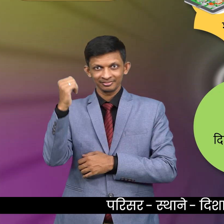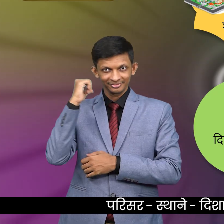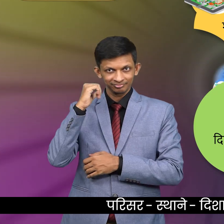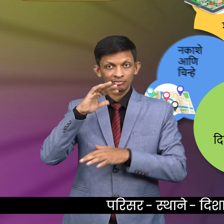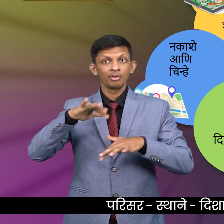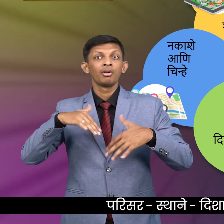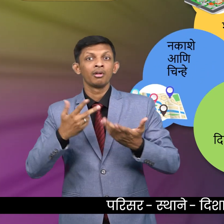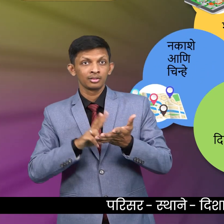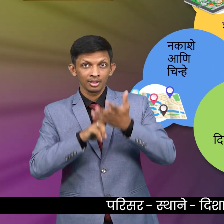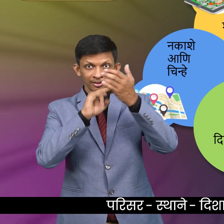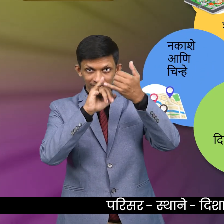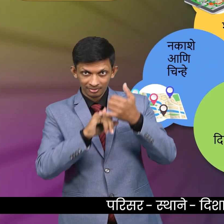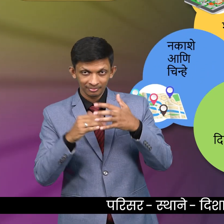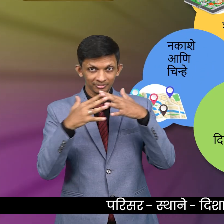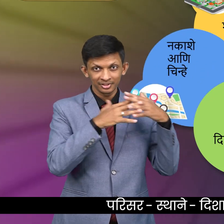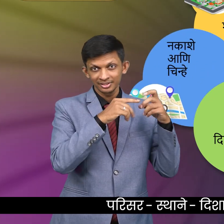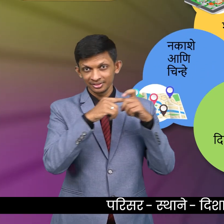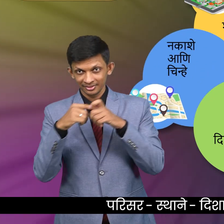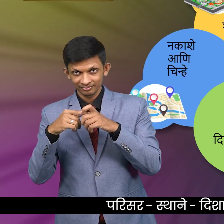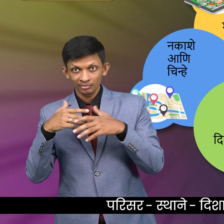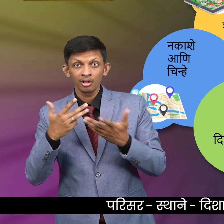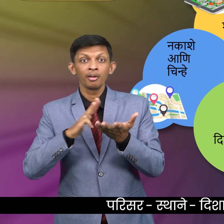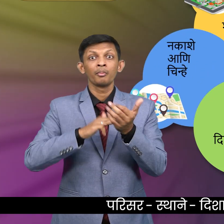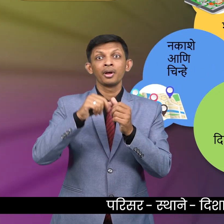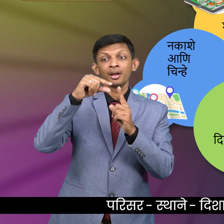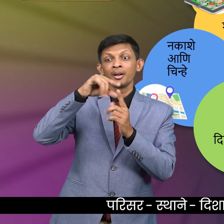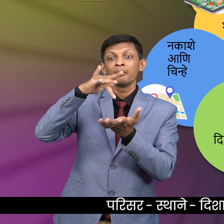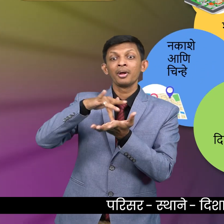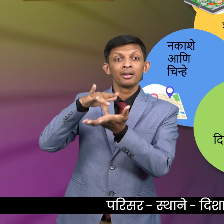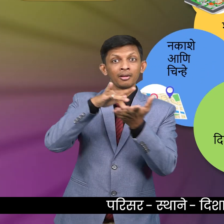दिशानिर्देश, नकाशे आणि चिन्हे।